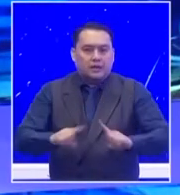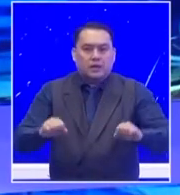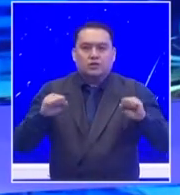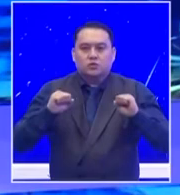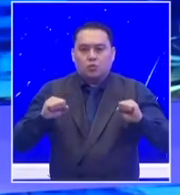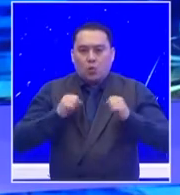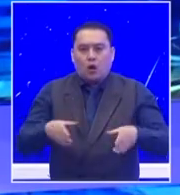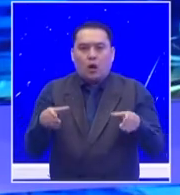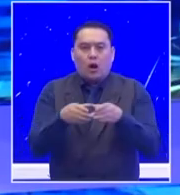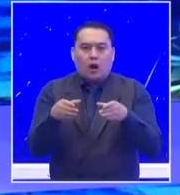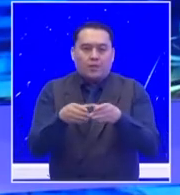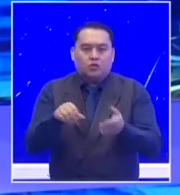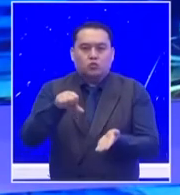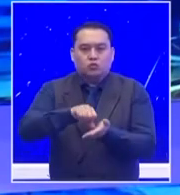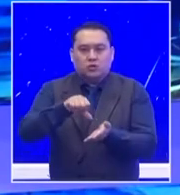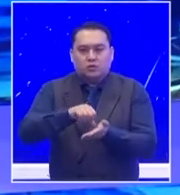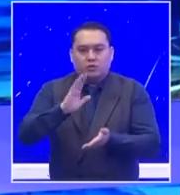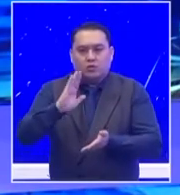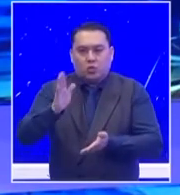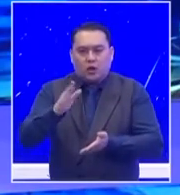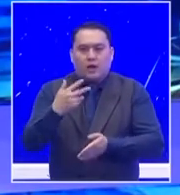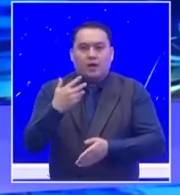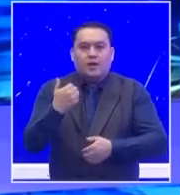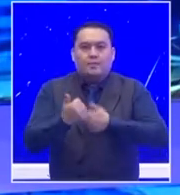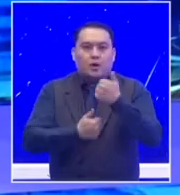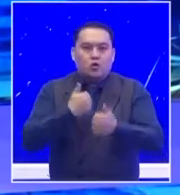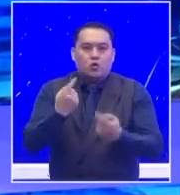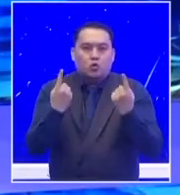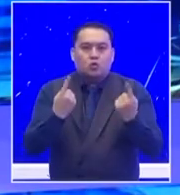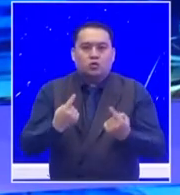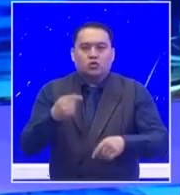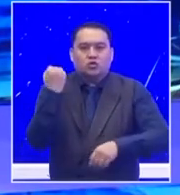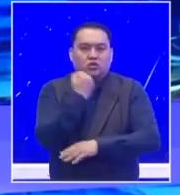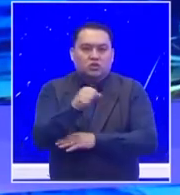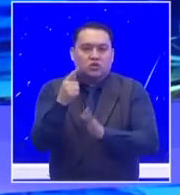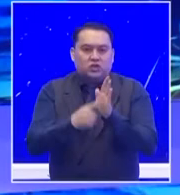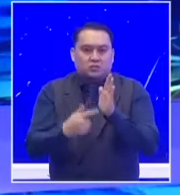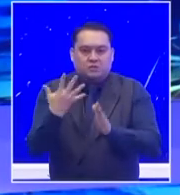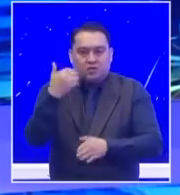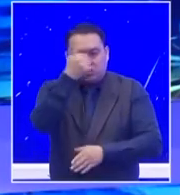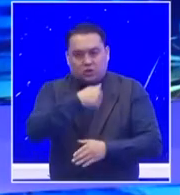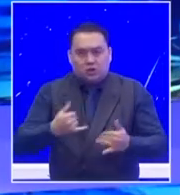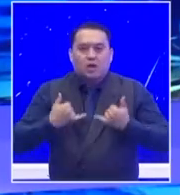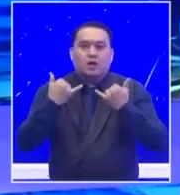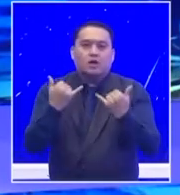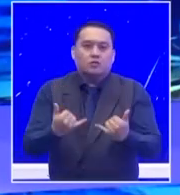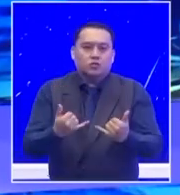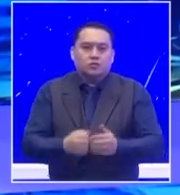балуандар командалық есепте сынға түсті. Айта кетейік, бәсеке ұлы жеңістің 75 жылдығына арналып отыр.